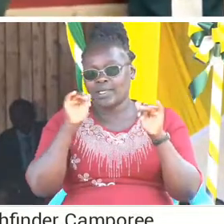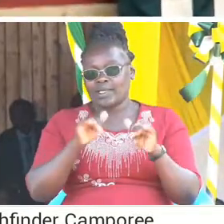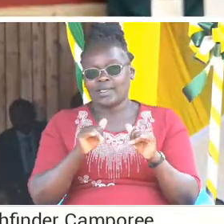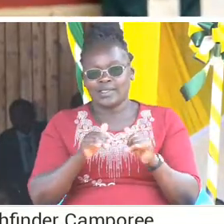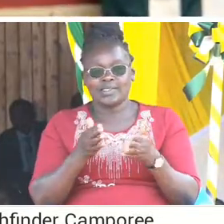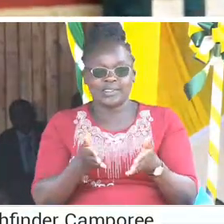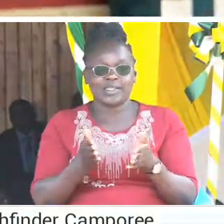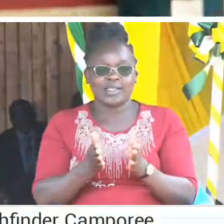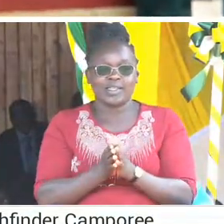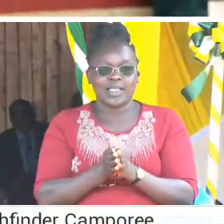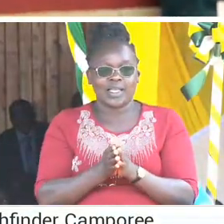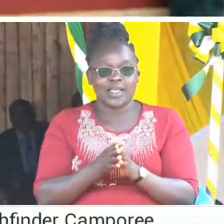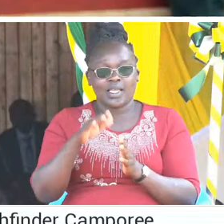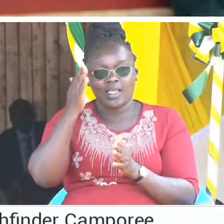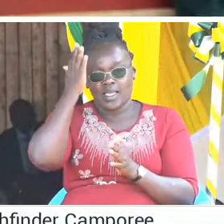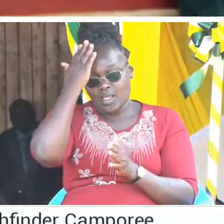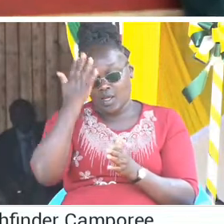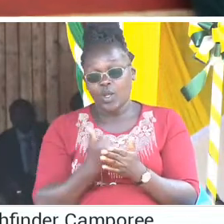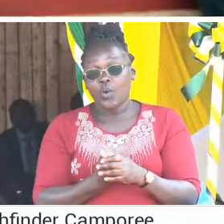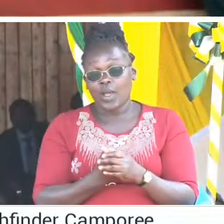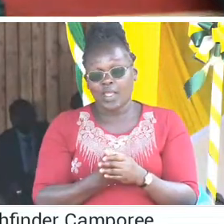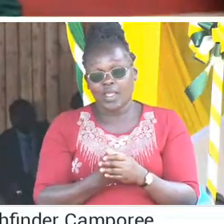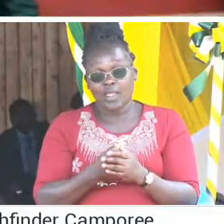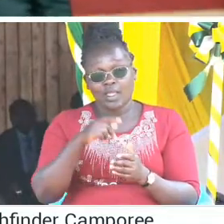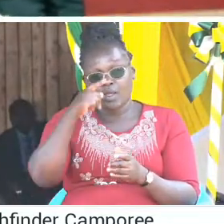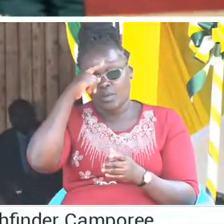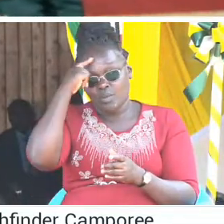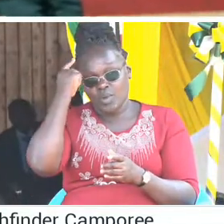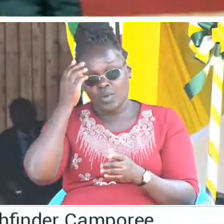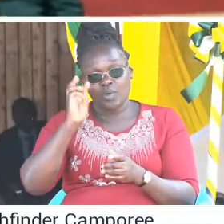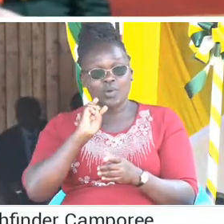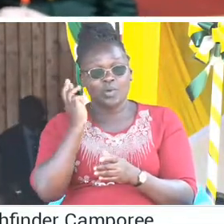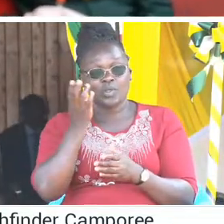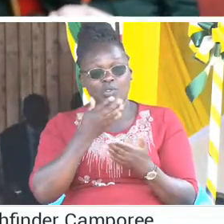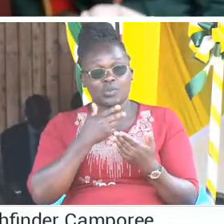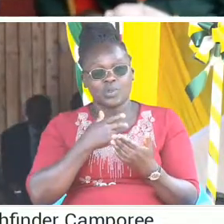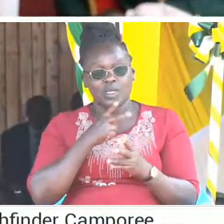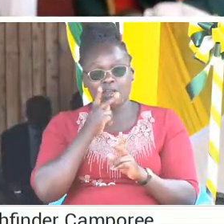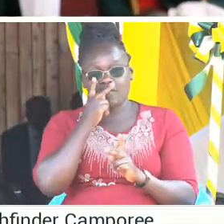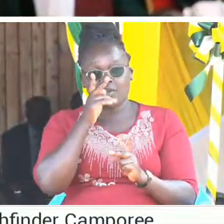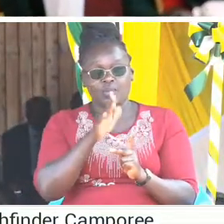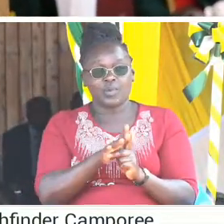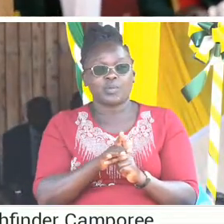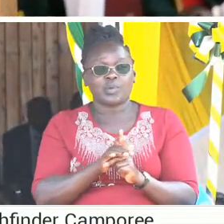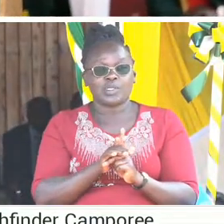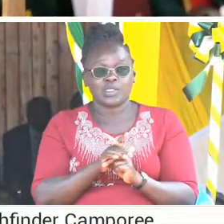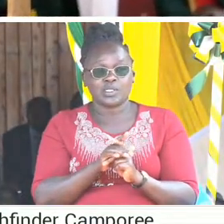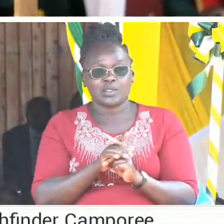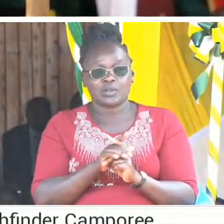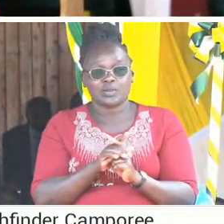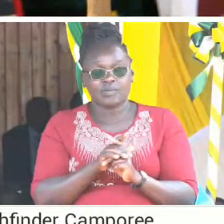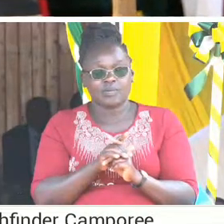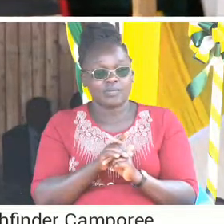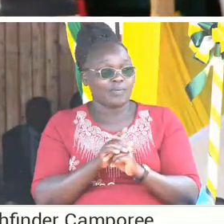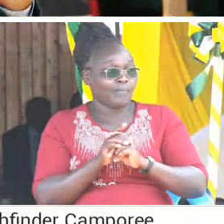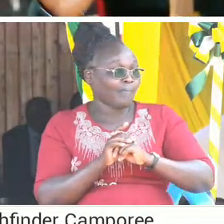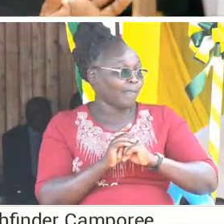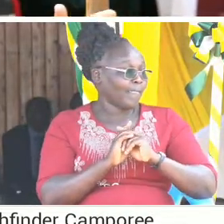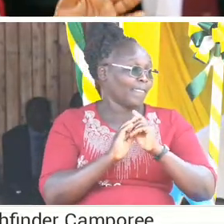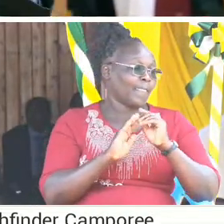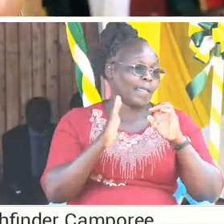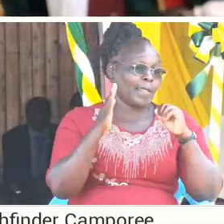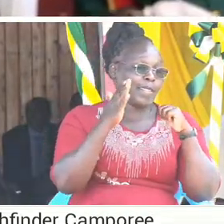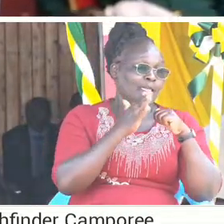nini tuliendelea kuwa hapa? Kwa sababu tunayo ahadi. Yani kilichotuweka hapa siku 9